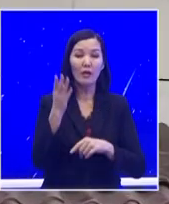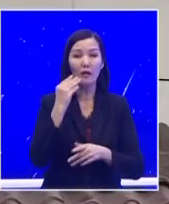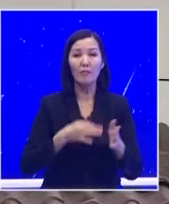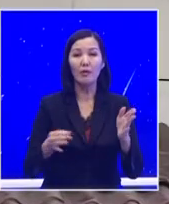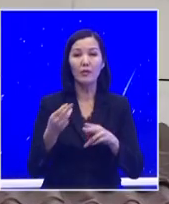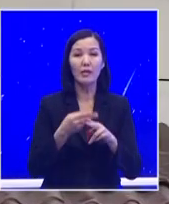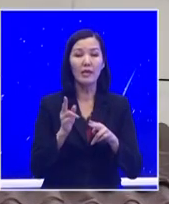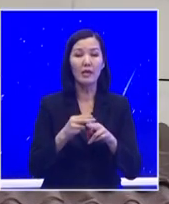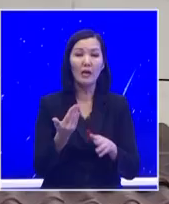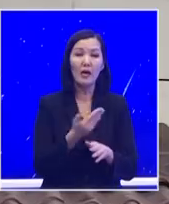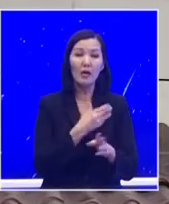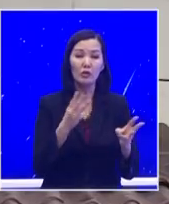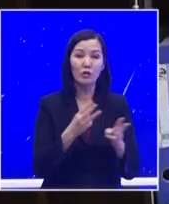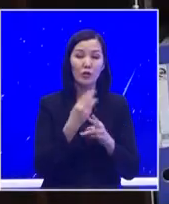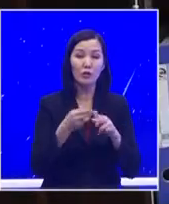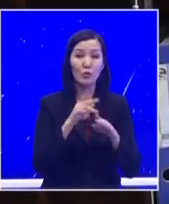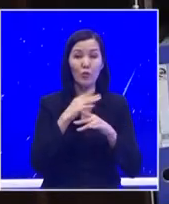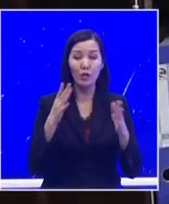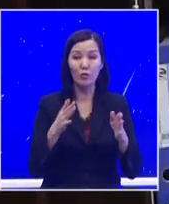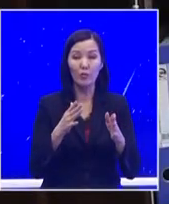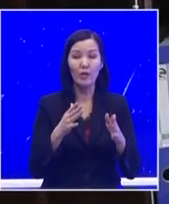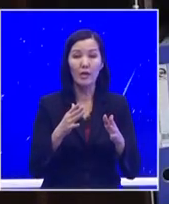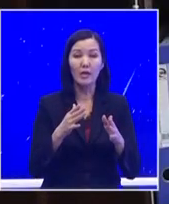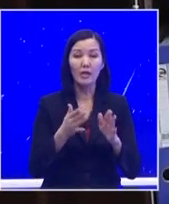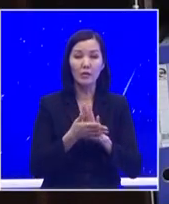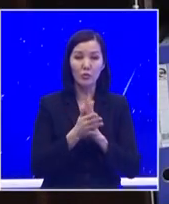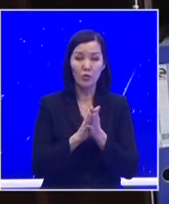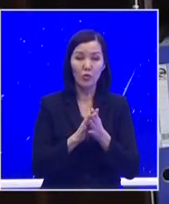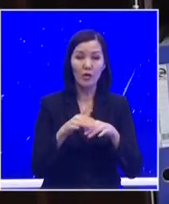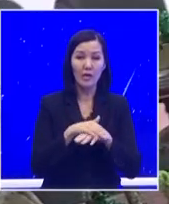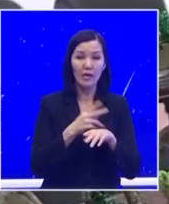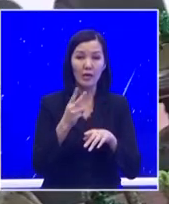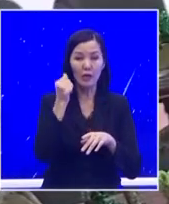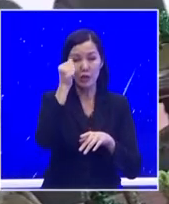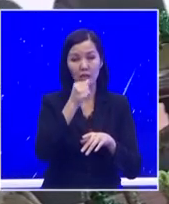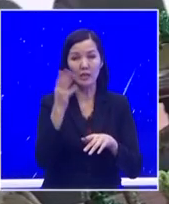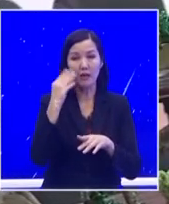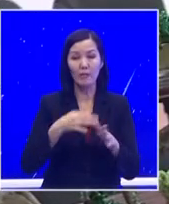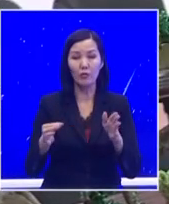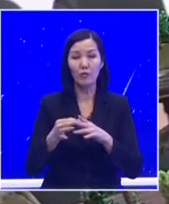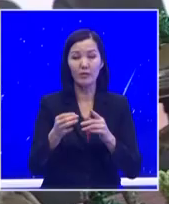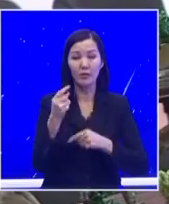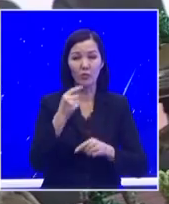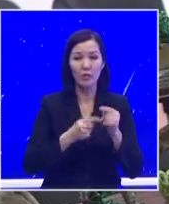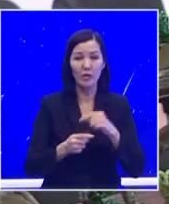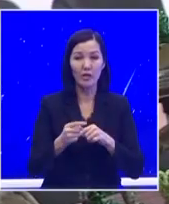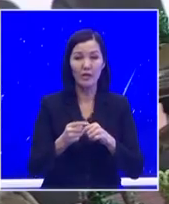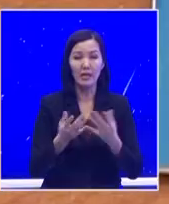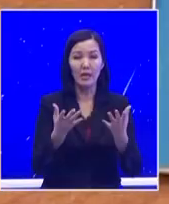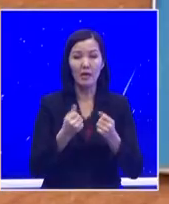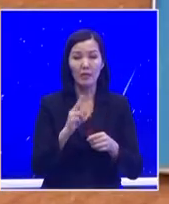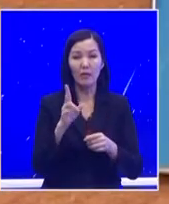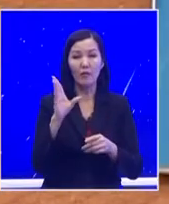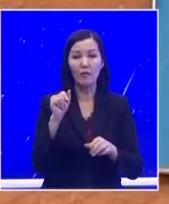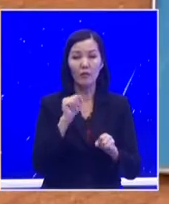ең қалаулы аймақтың бірі. Қандастар ең көп шоғырланған өңір. Сондықтан соңғы 2 жылда облыста шеттен келген азаматтарды қабылдау